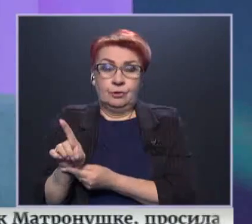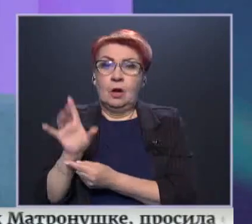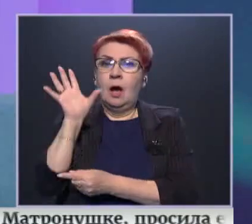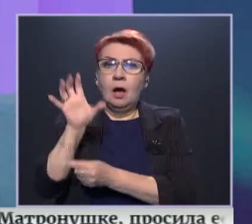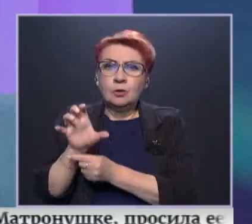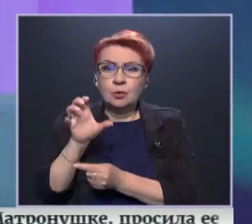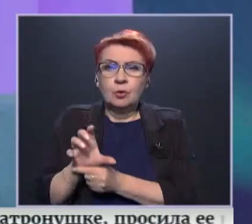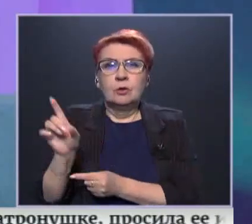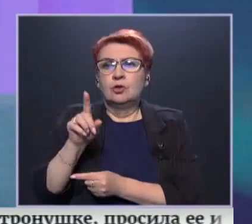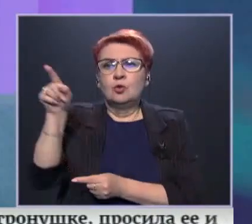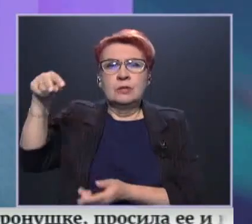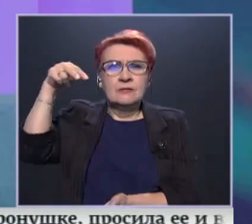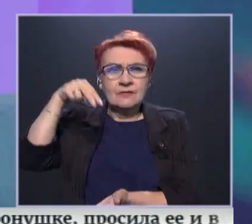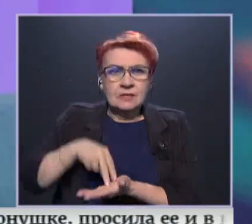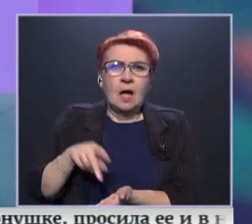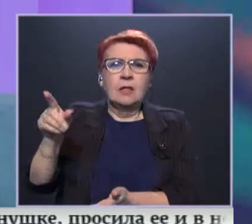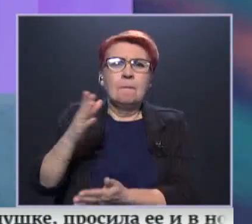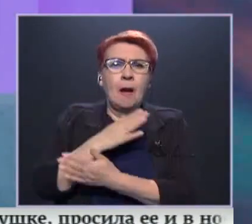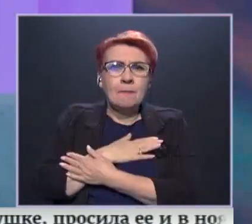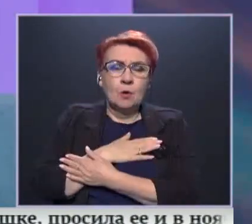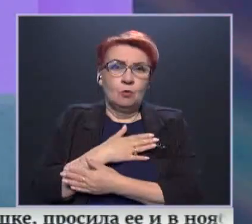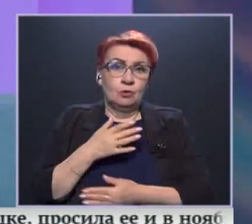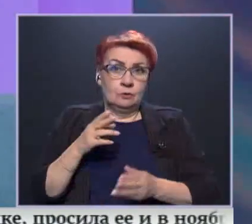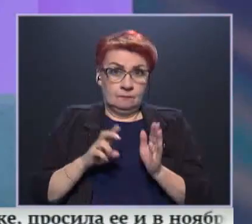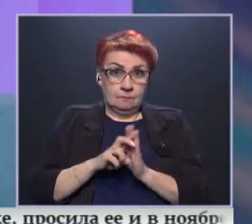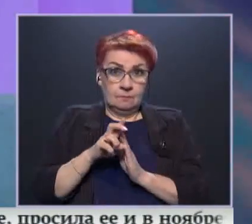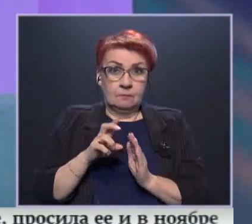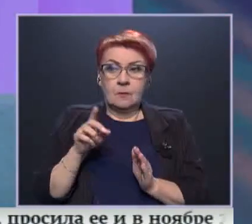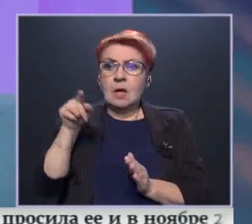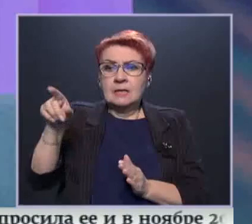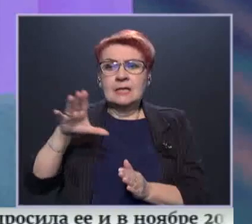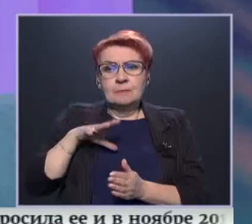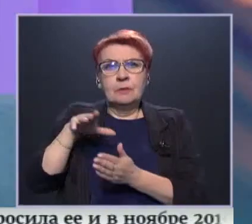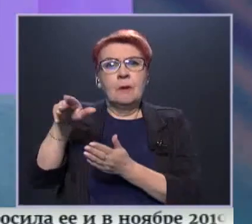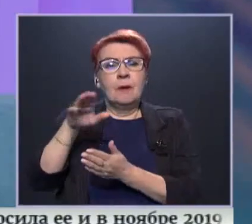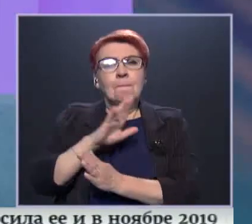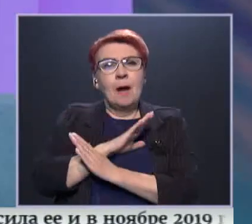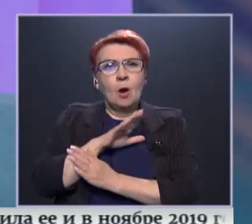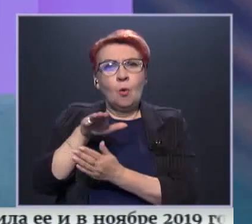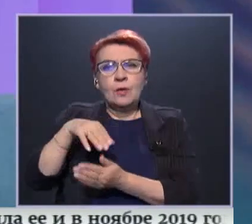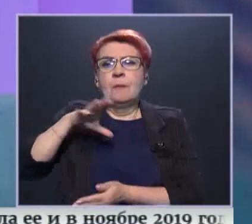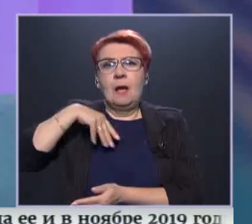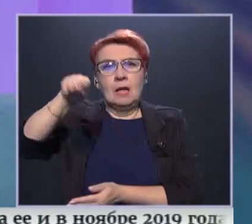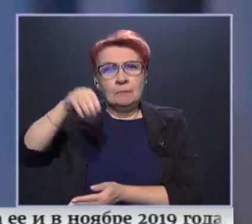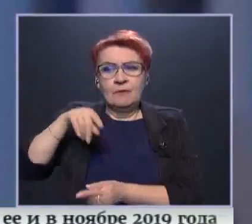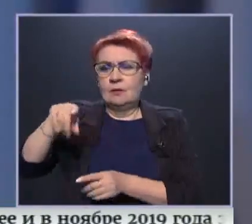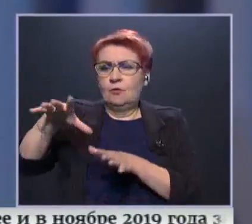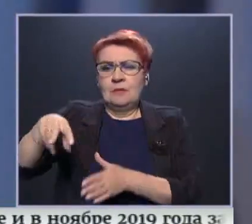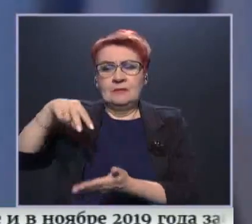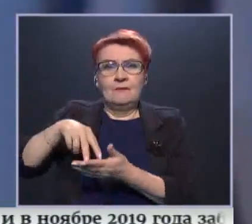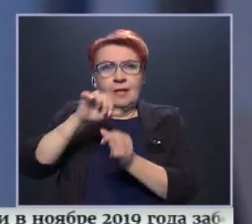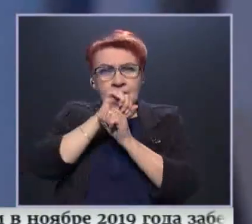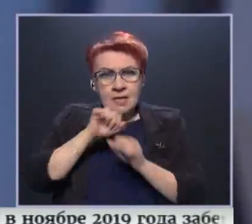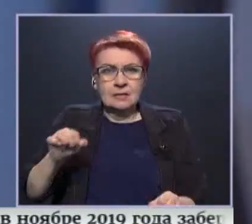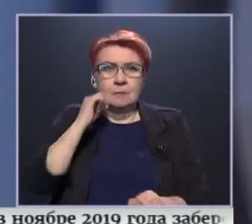отругала его, сказала, что ты здесь встал, помрешь. Он говорит, а что случилось? Ты говоришь, а здесь покойник стоит у нас, вот, когда отпевание происходит, на его место нельзя